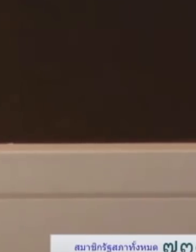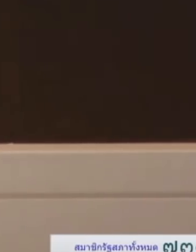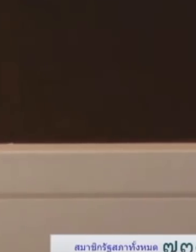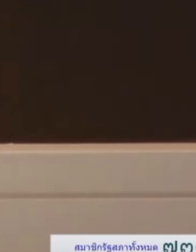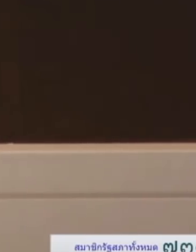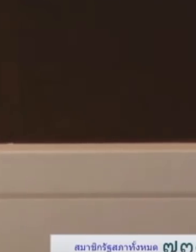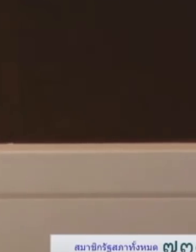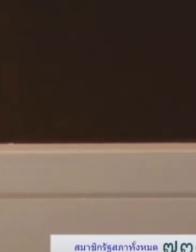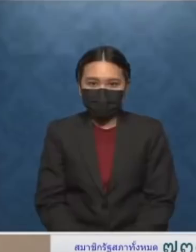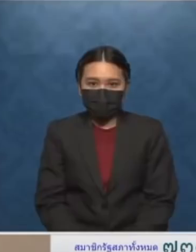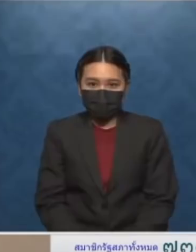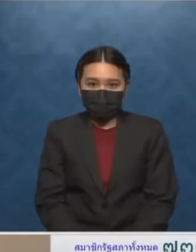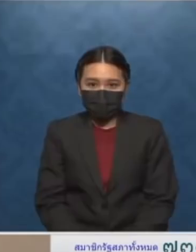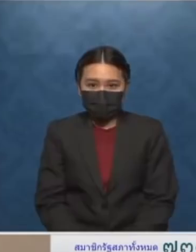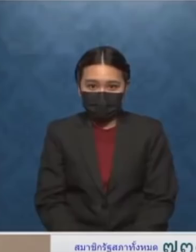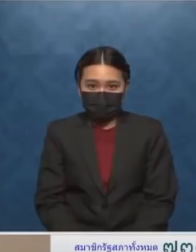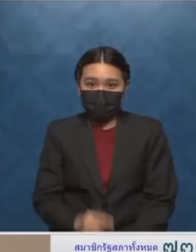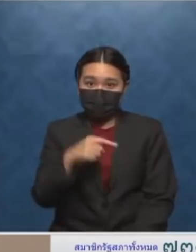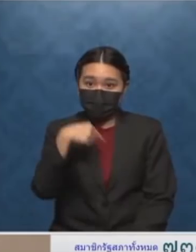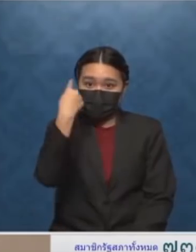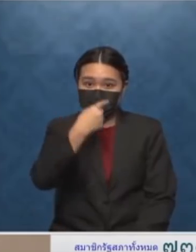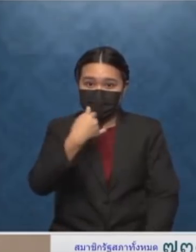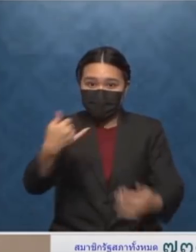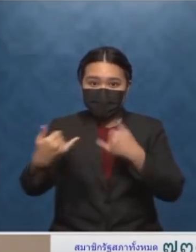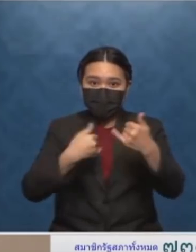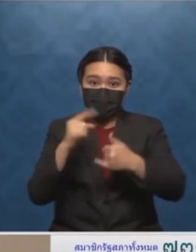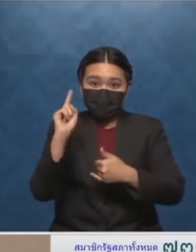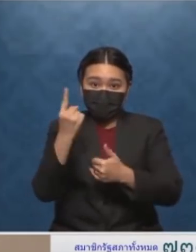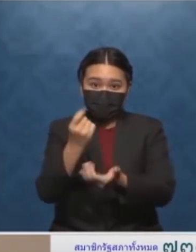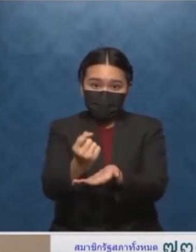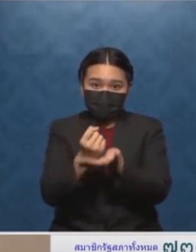กำลังที่เข้ามาใหม่นะครับกรุณาช่วยกดบัตรด้วยครับ